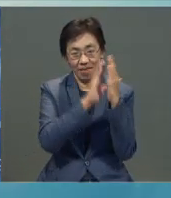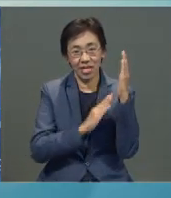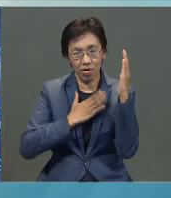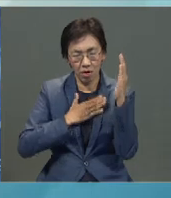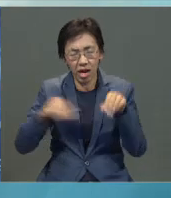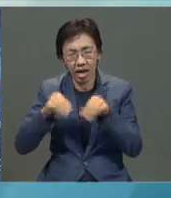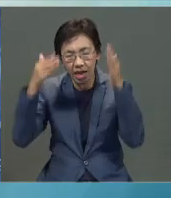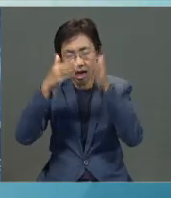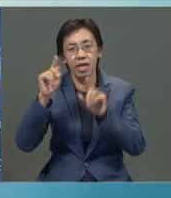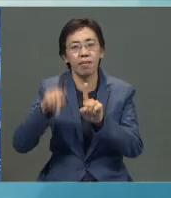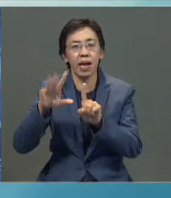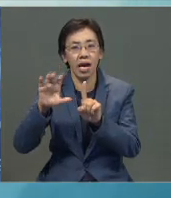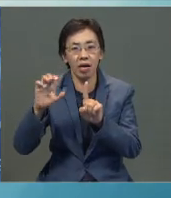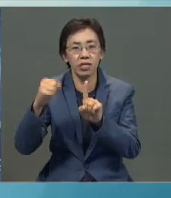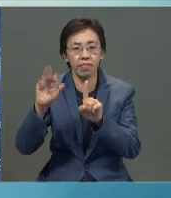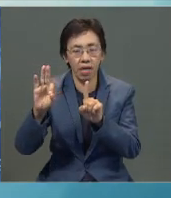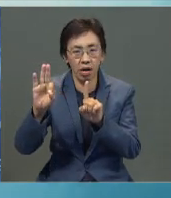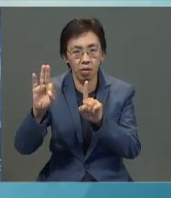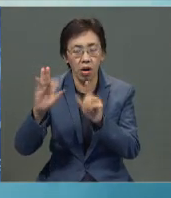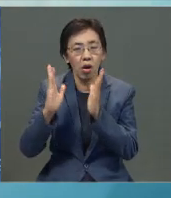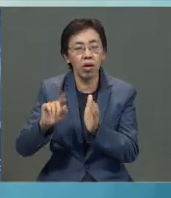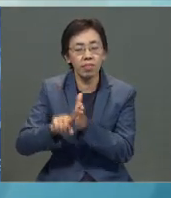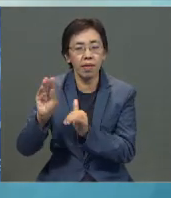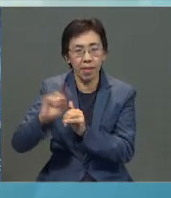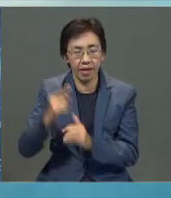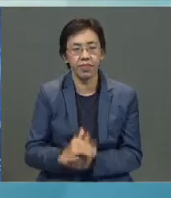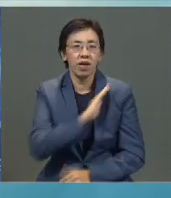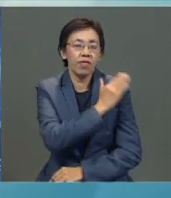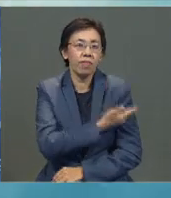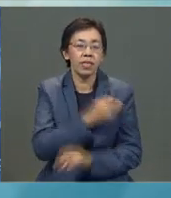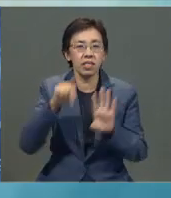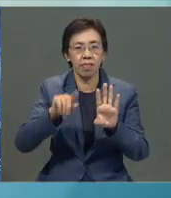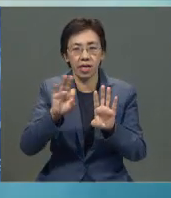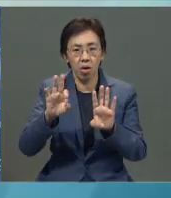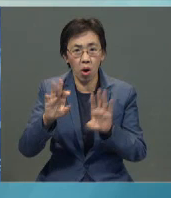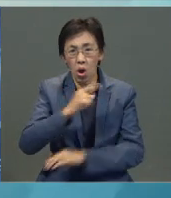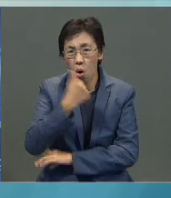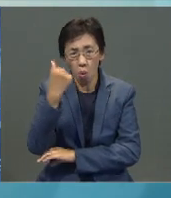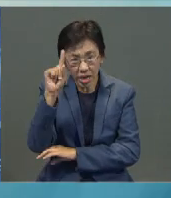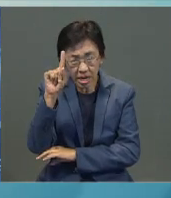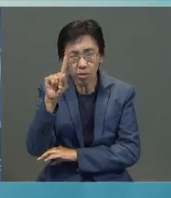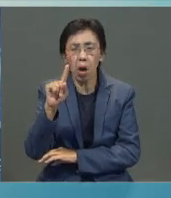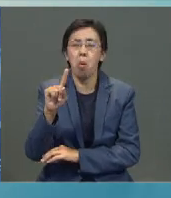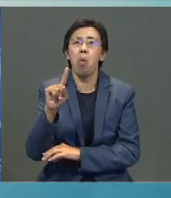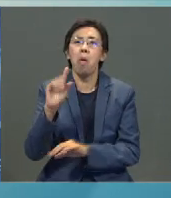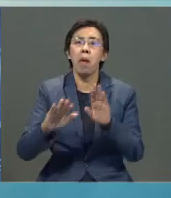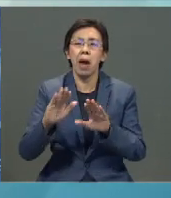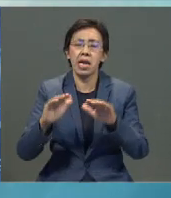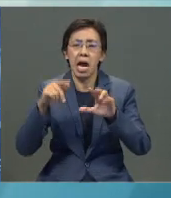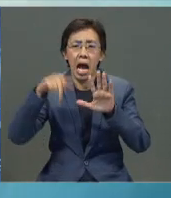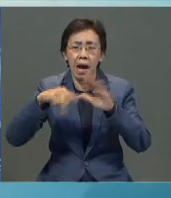นะครับก็เท่ากับเมื่อวานนี้นะครับมาดูในตัวเลขที่อยู่ในประเทศบ้านใกล้เรือนเคียงนะครับอินโดนีเซีย1519รายใหม่นะครับที่เป็น 4009นะครับวันเดียวเกือบ 5,000